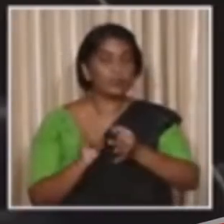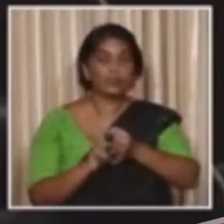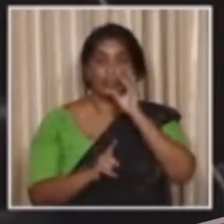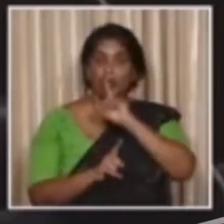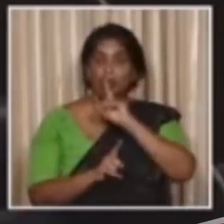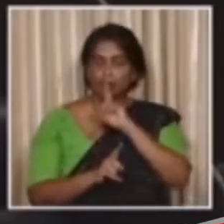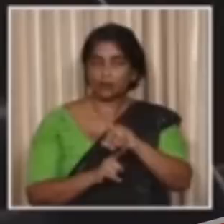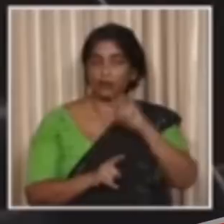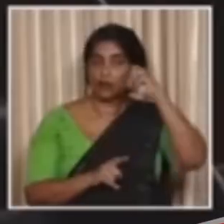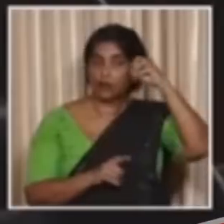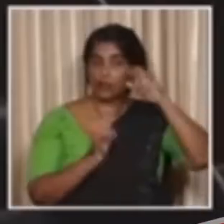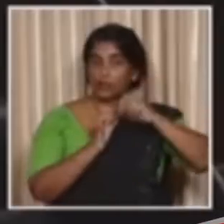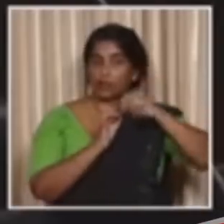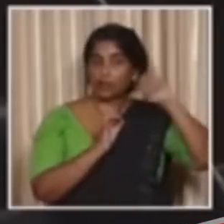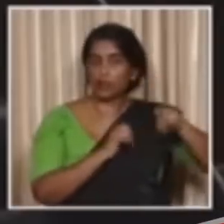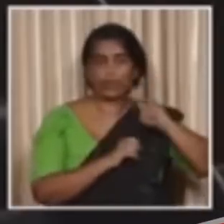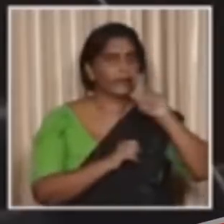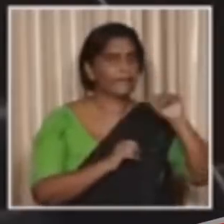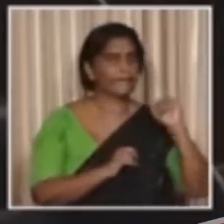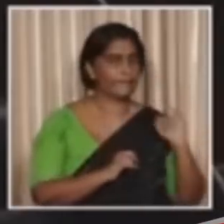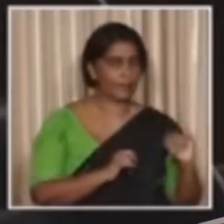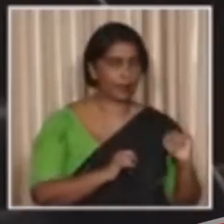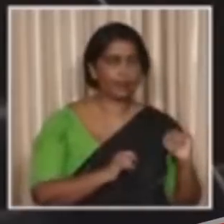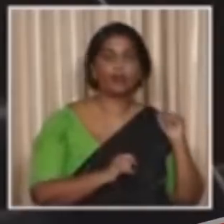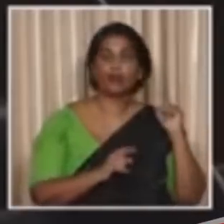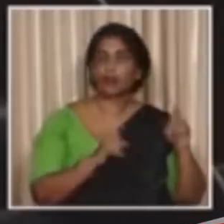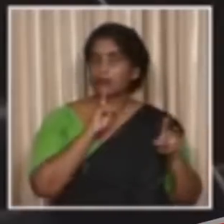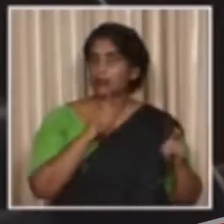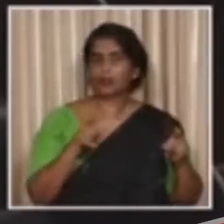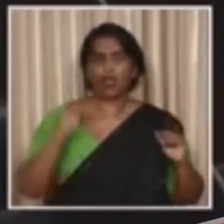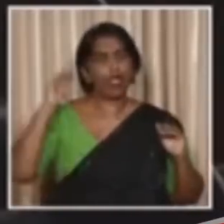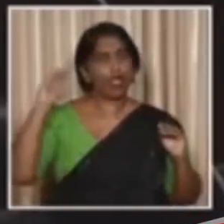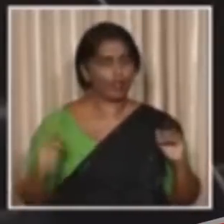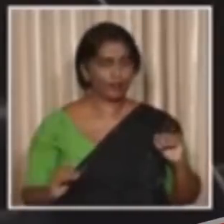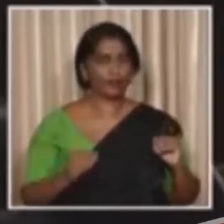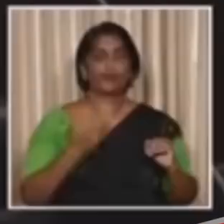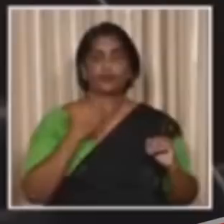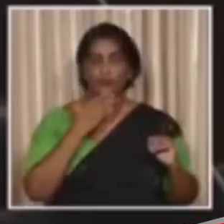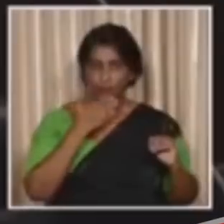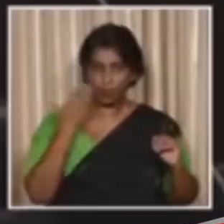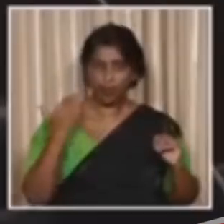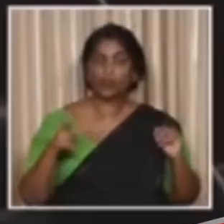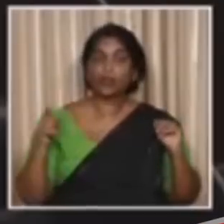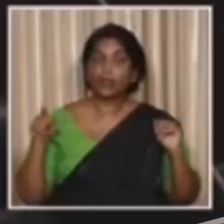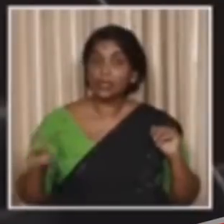විදුලි බල මණ්ඩලය කියන දේ වැරදි මේ කියන ගාන නෙමෙයි මීට වඩා අඩුවෙන් කරන්න පුළුවන් කියලා